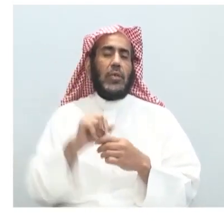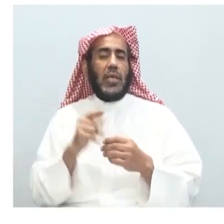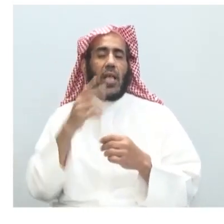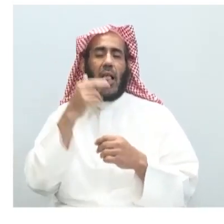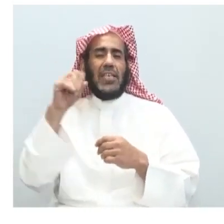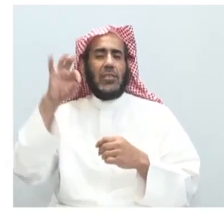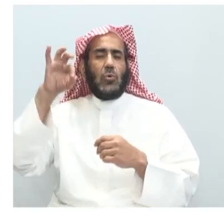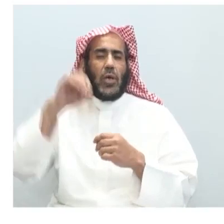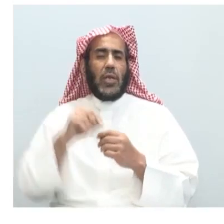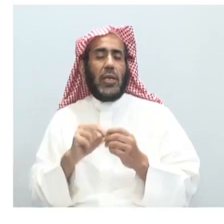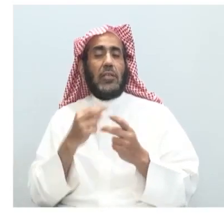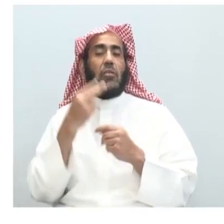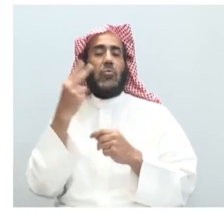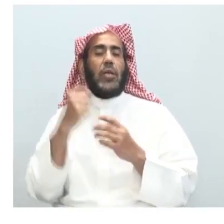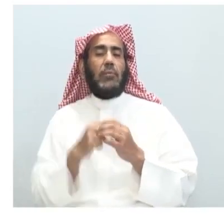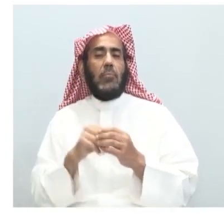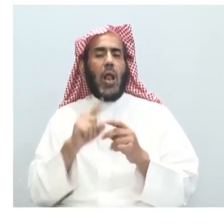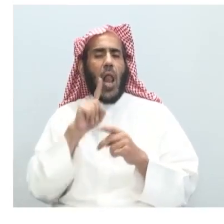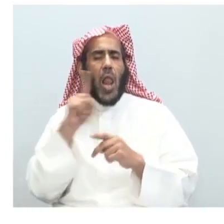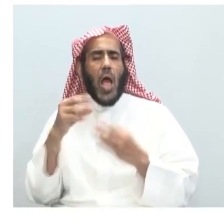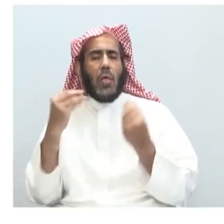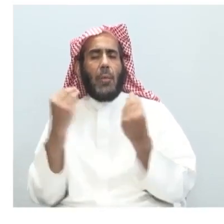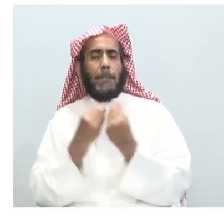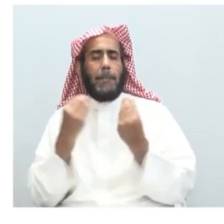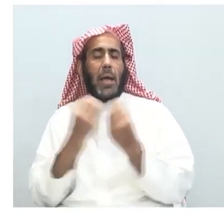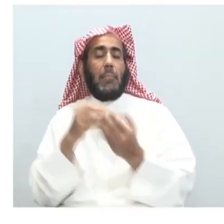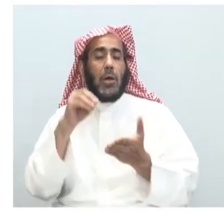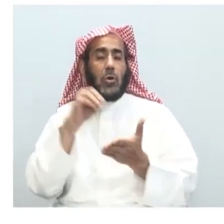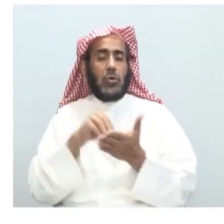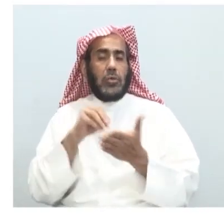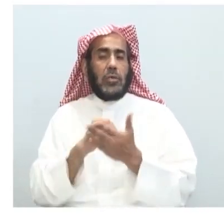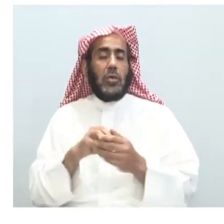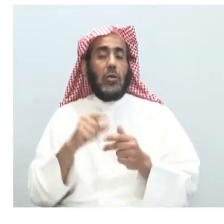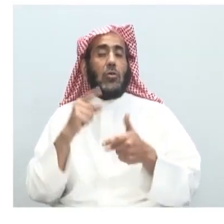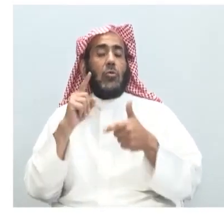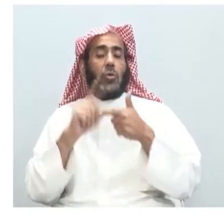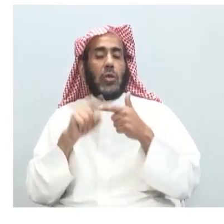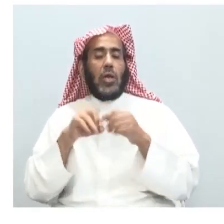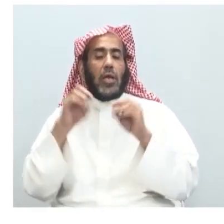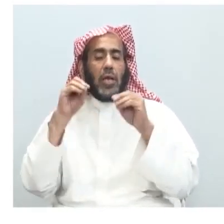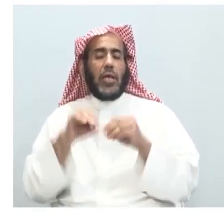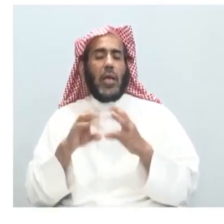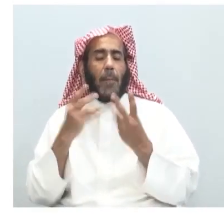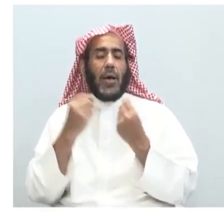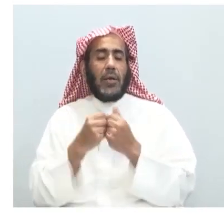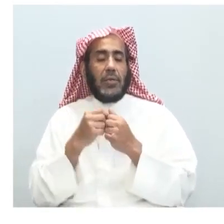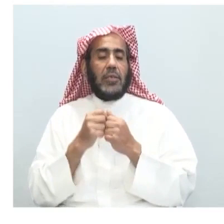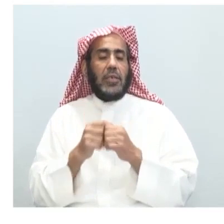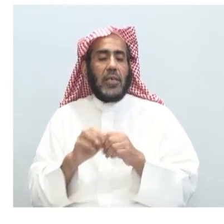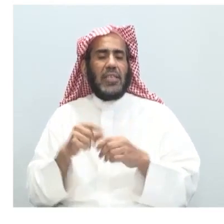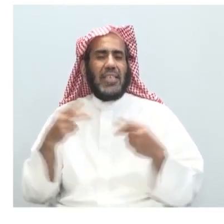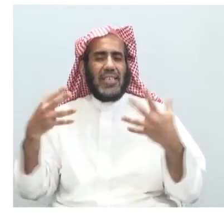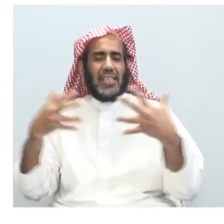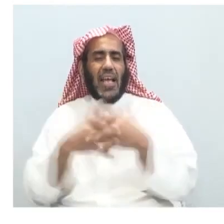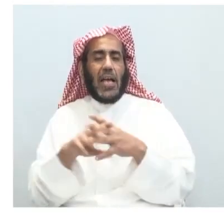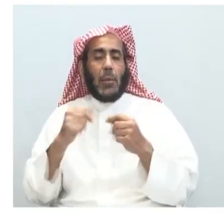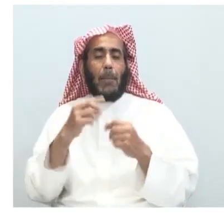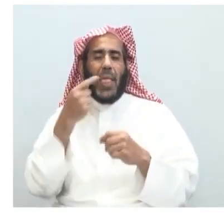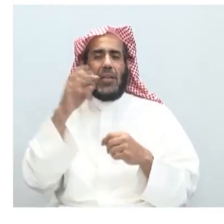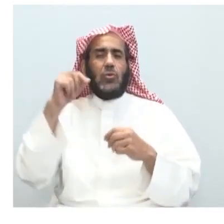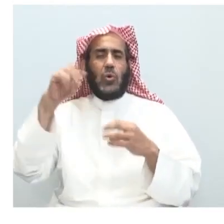السكريات الثنائيه لاحظ معي ماذا يوجد ثنائيه اذا هي عباره عن اتحاد بين